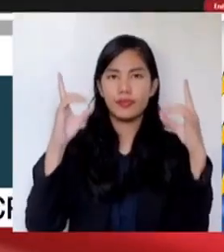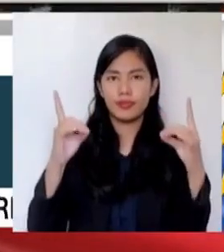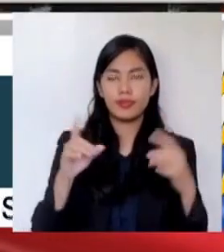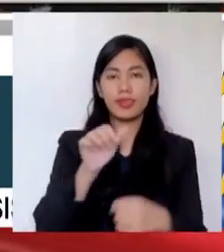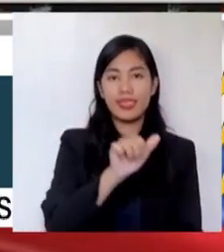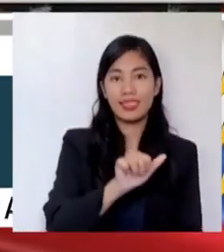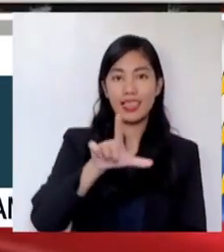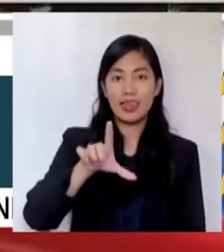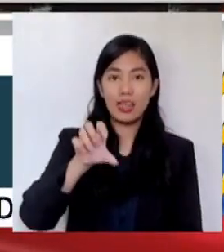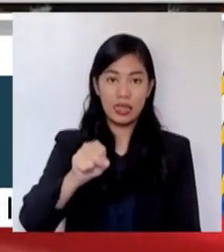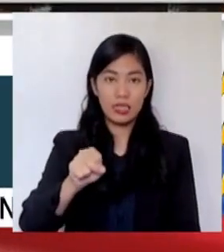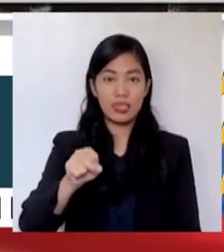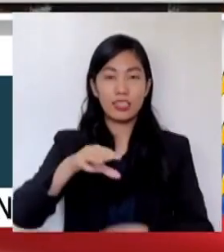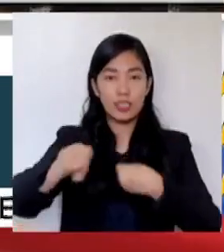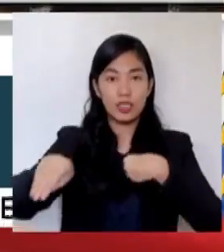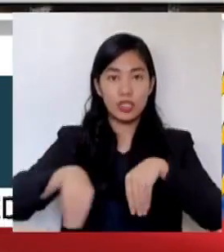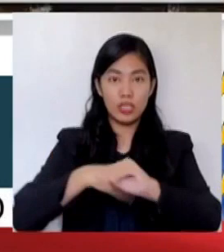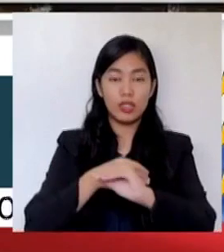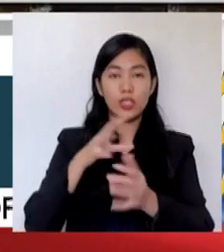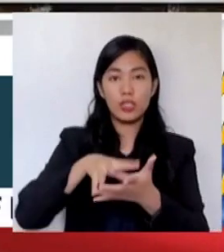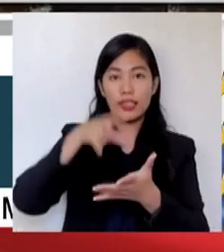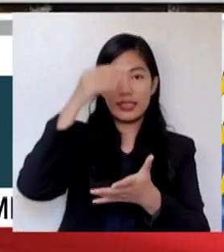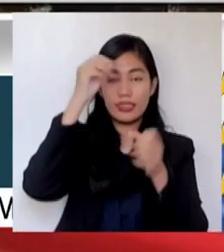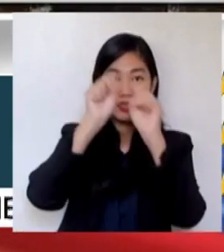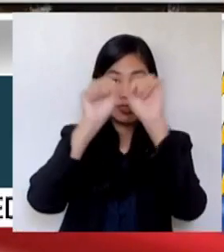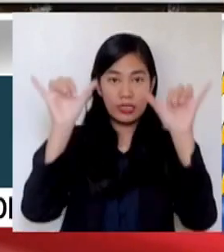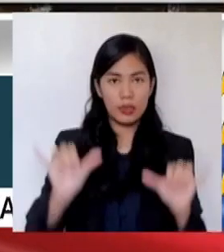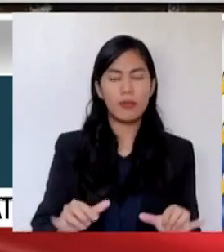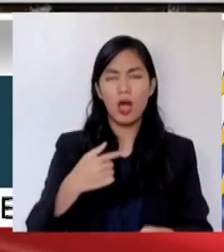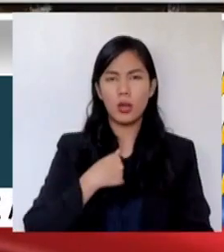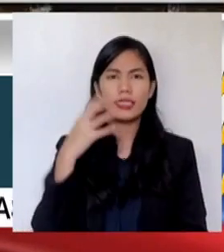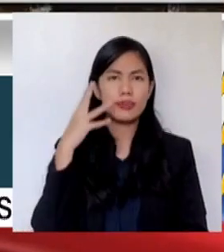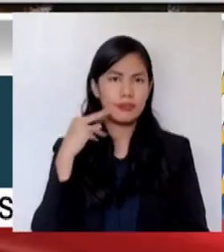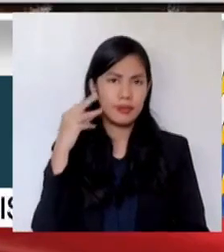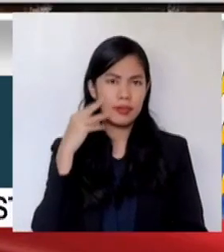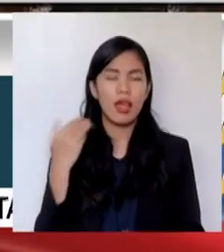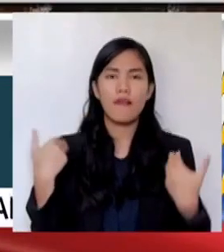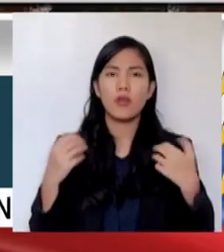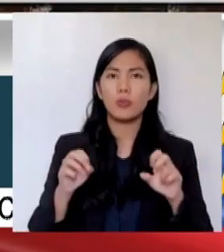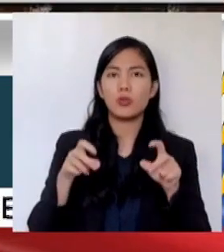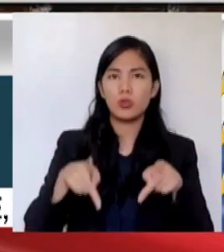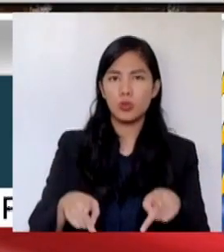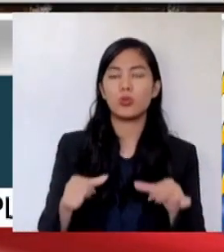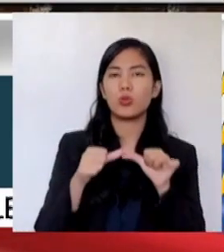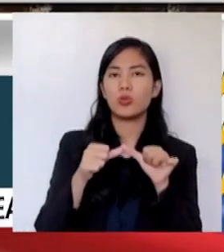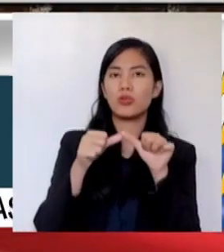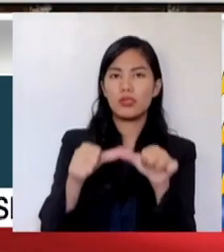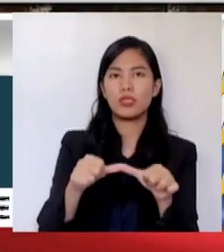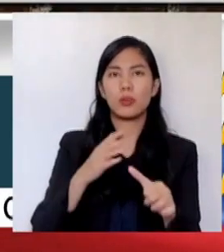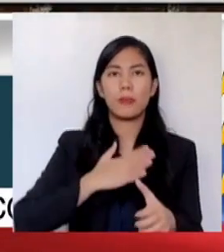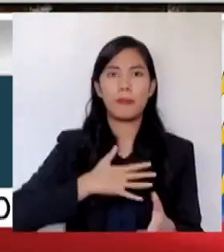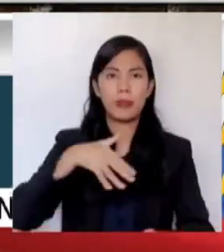po natin, dahil dyan po ako nagkaroon ng chance na maipagpatuloy ang aking pag-aaral.